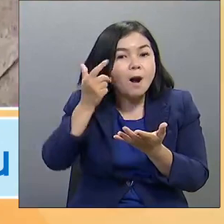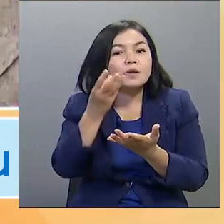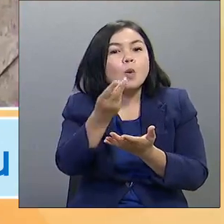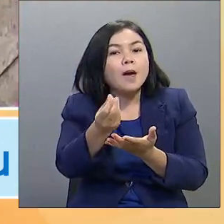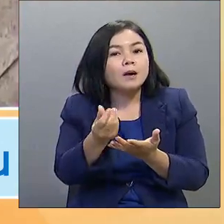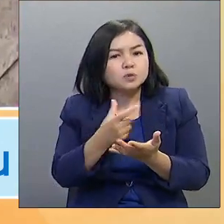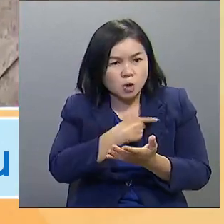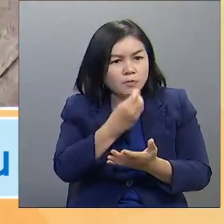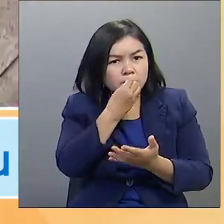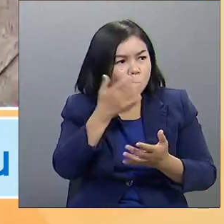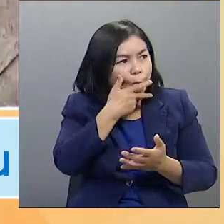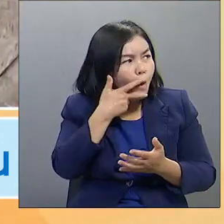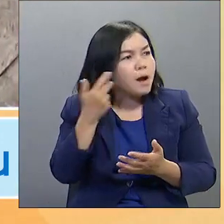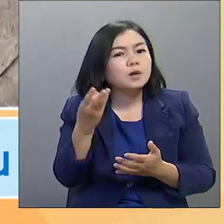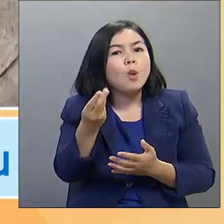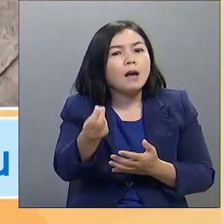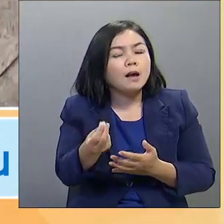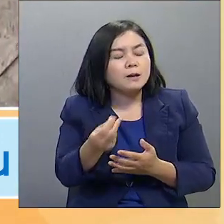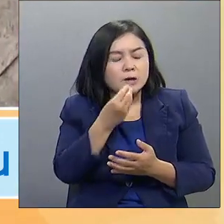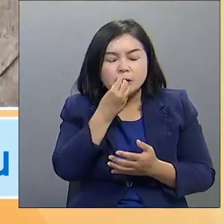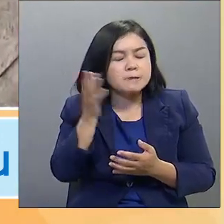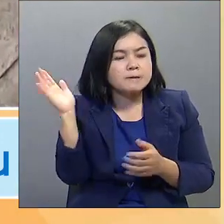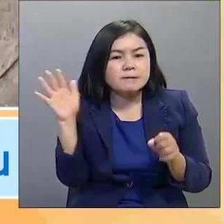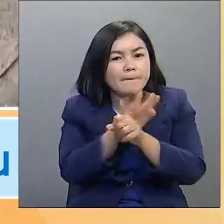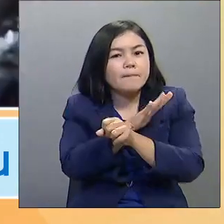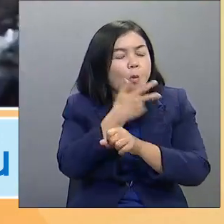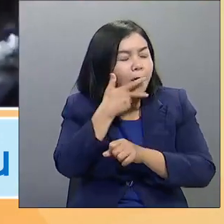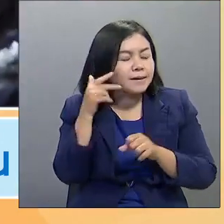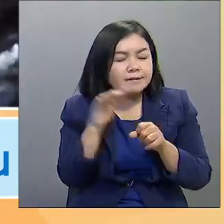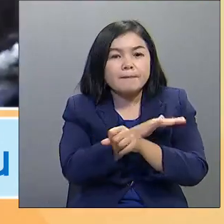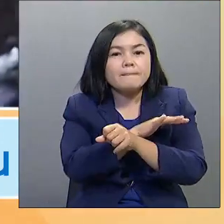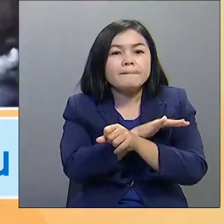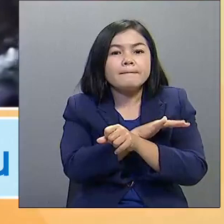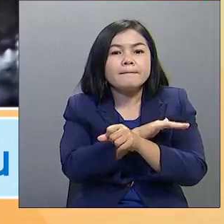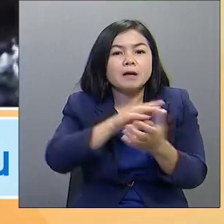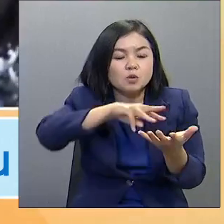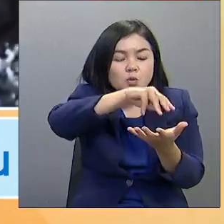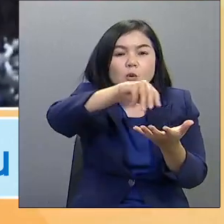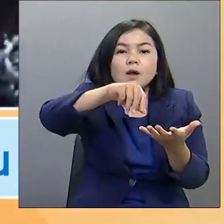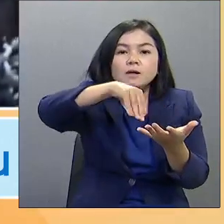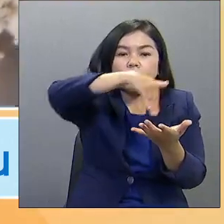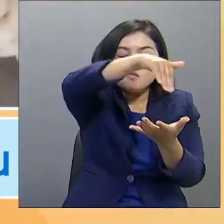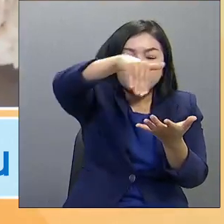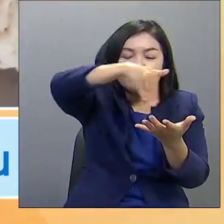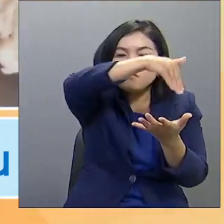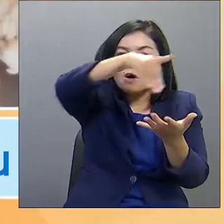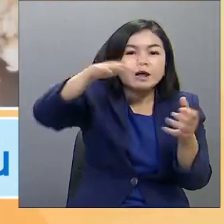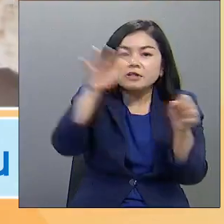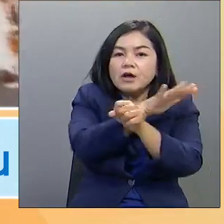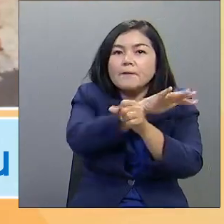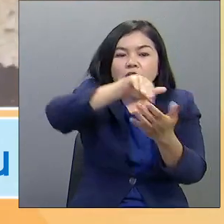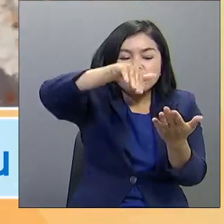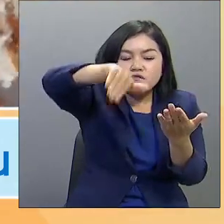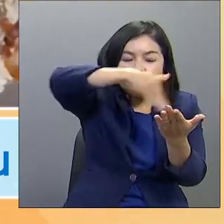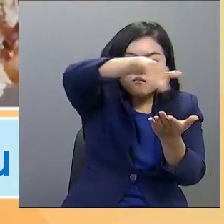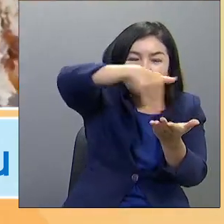ยประมาณไหน เต็มชอบแบบเคลือบไปเลย เต็มๆแน่นๆ ไม่ต้องโรยแค่ข้างหน้าครับโรยทำไมเคลือบแบบทั้งแผ่นไปเลย ทั้งแผ่นเคลือบ